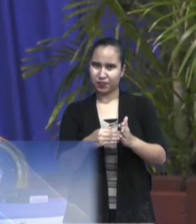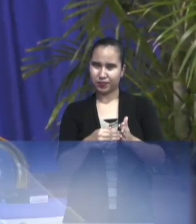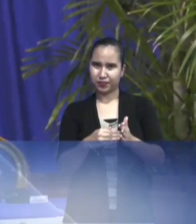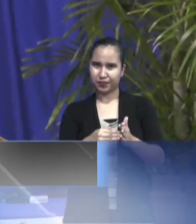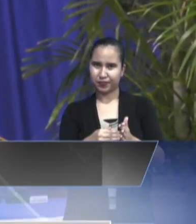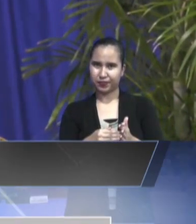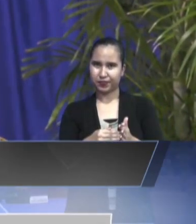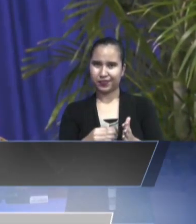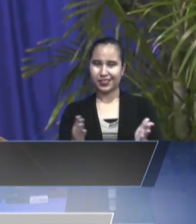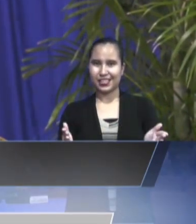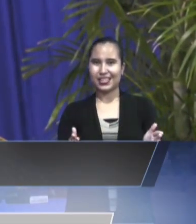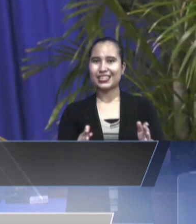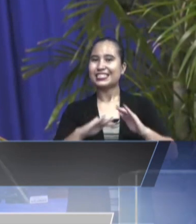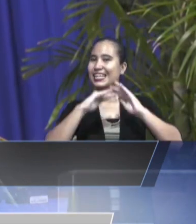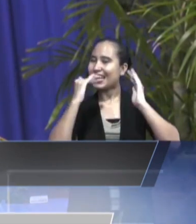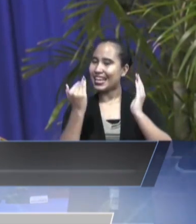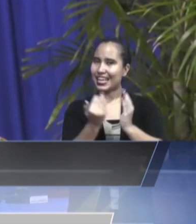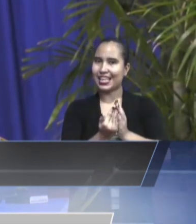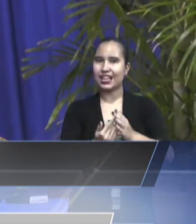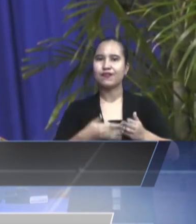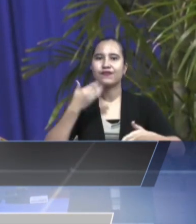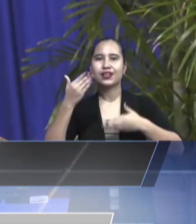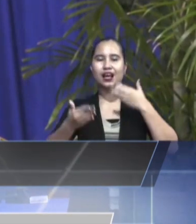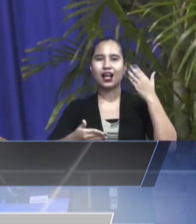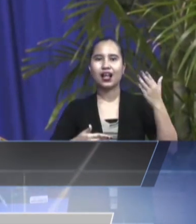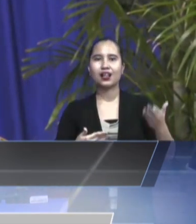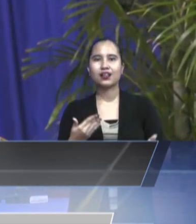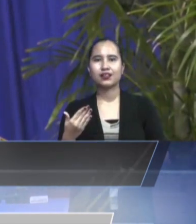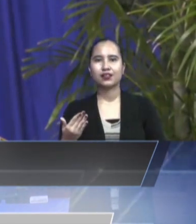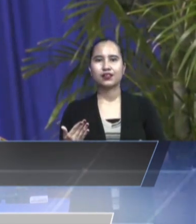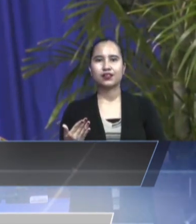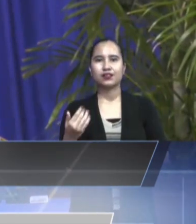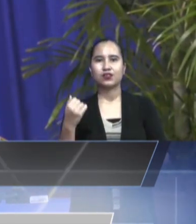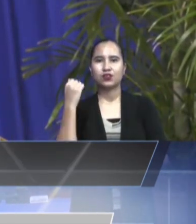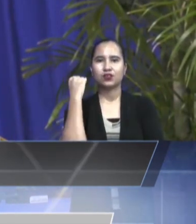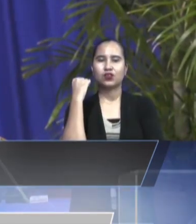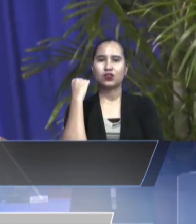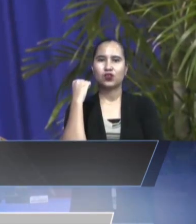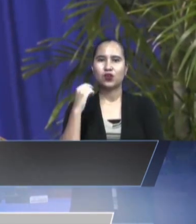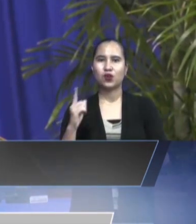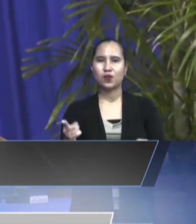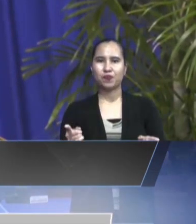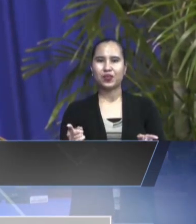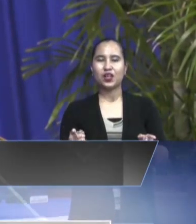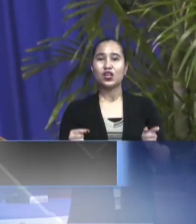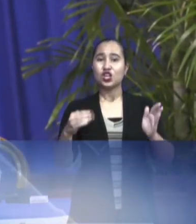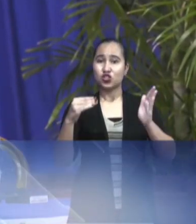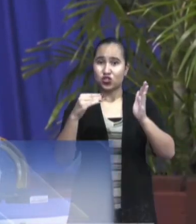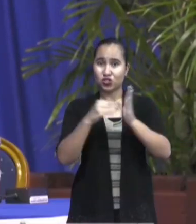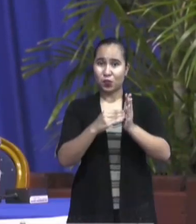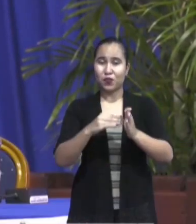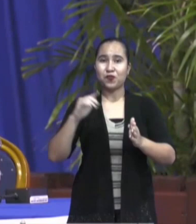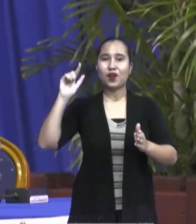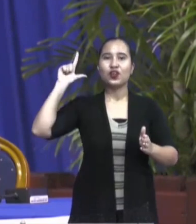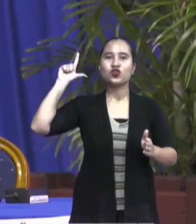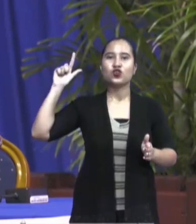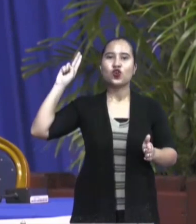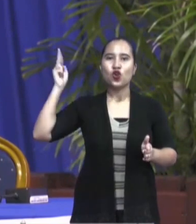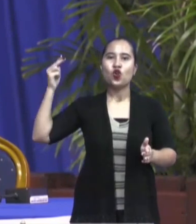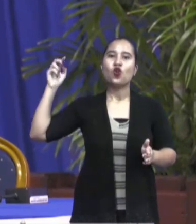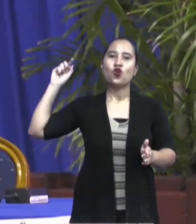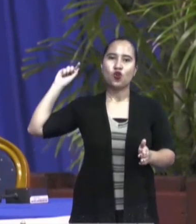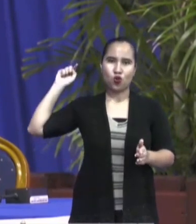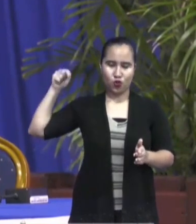leuk verhaal daar omheen personen maar het gaat om een tijdelijke import stap aan luxegoederen om de strategische